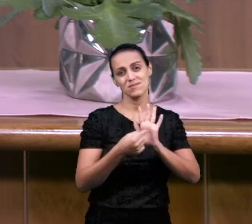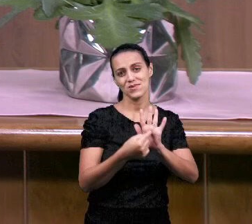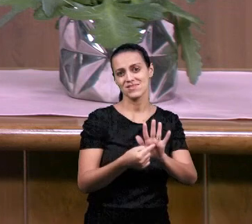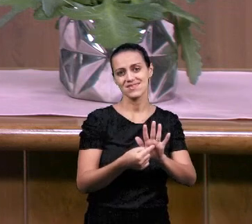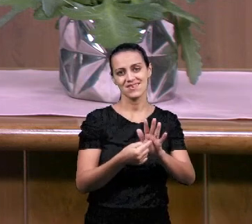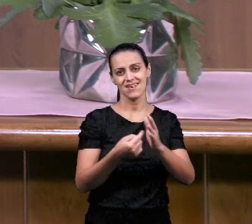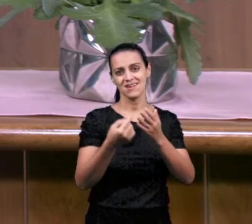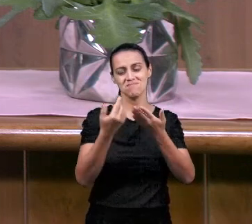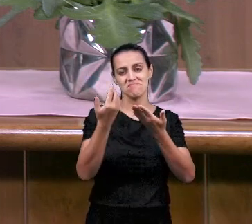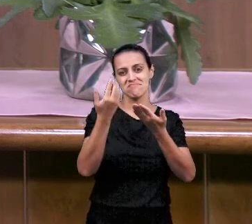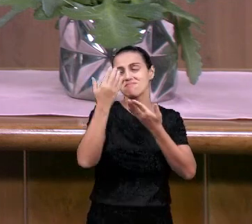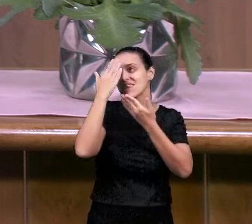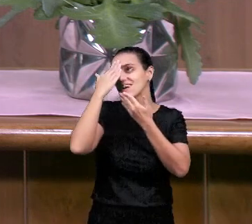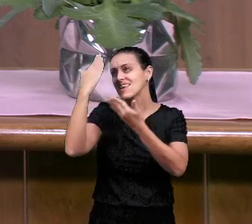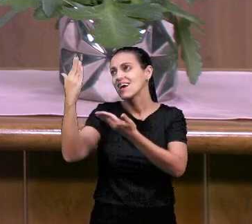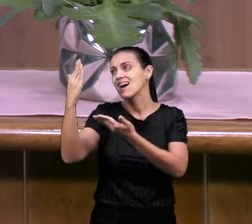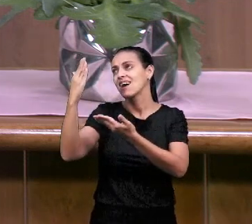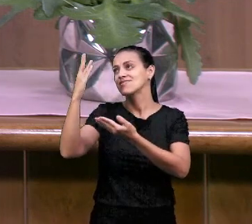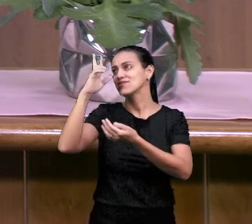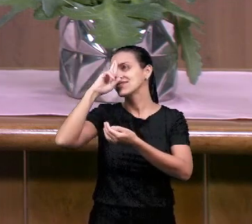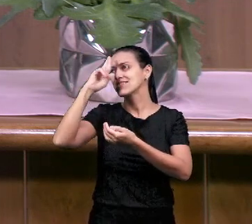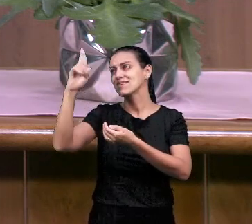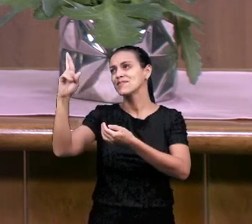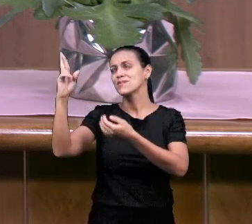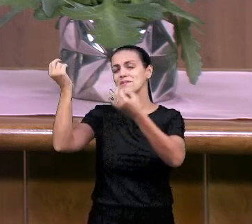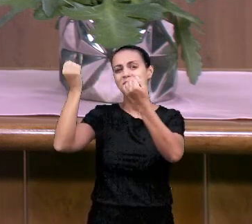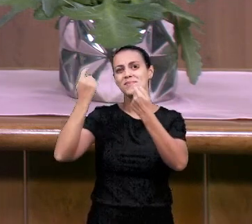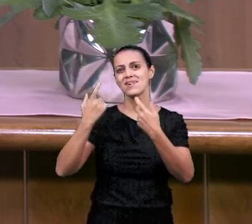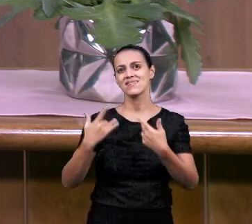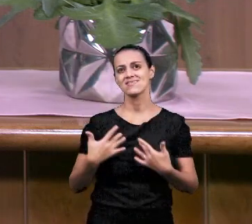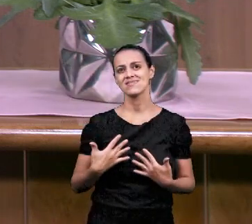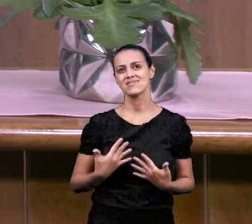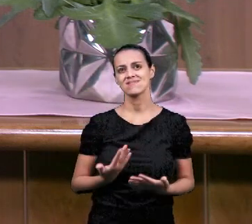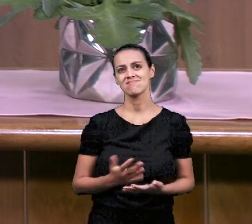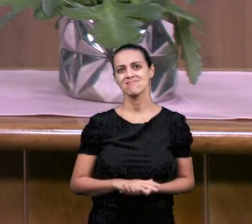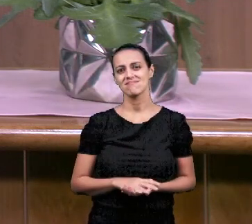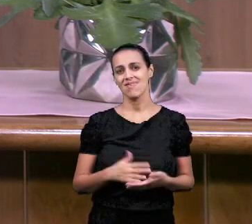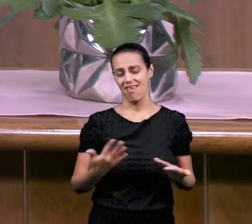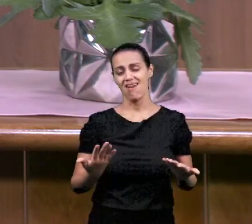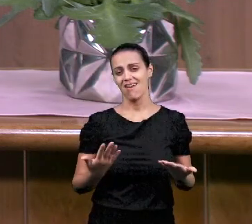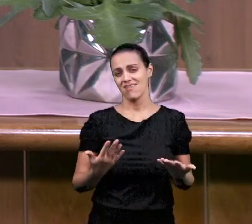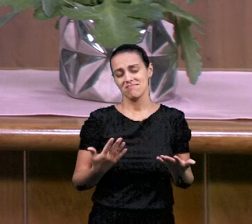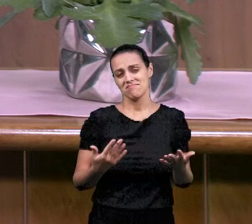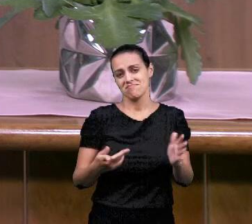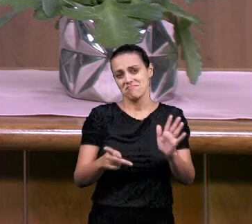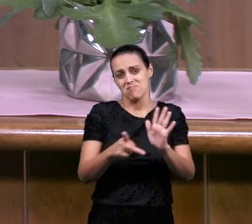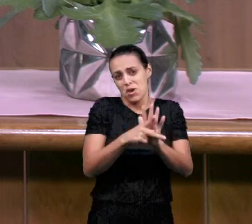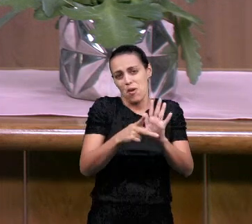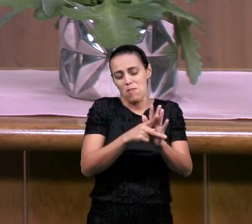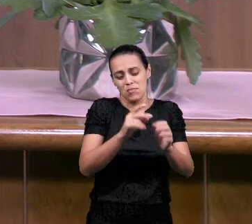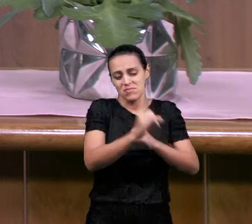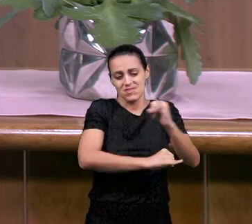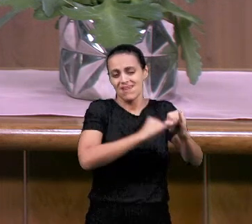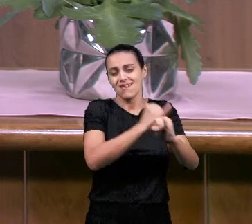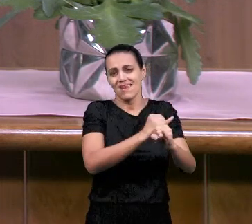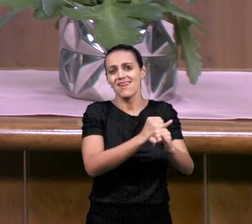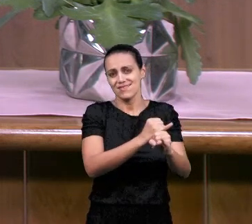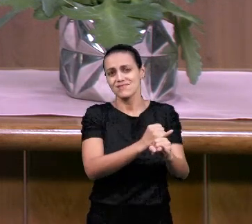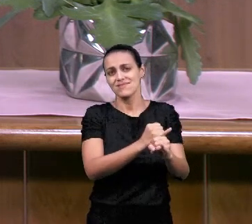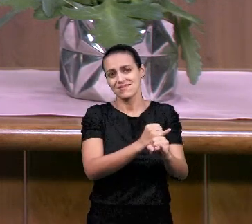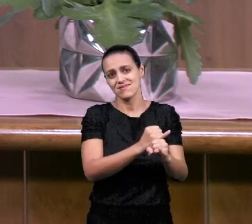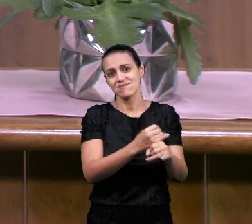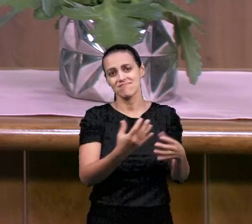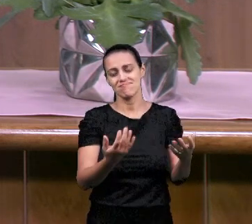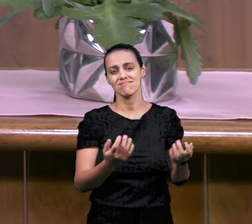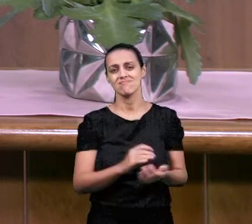d'externer votre gratitude au Seigneur par la bénédiction n'a rien de plus que cela. C'est une manière